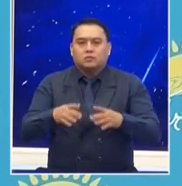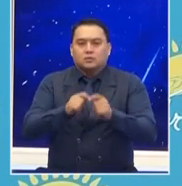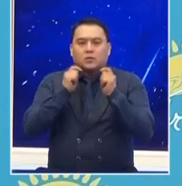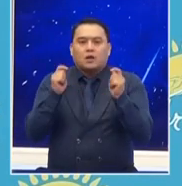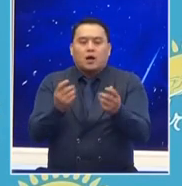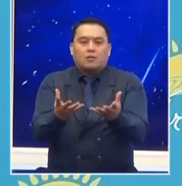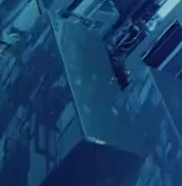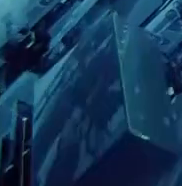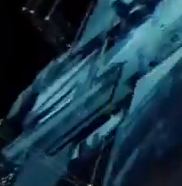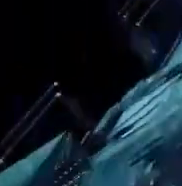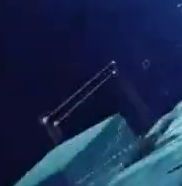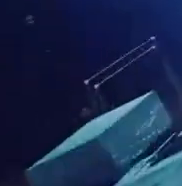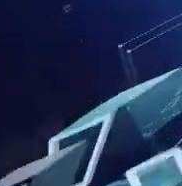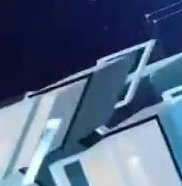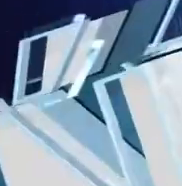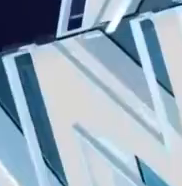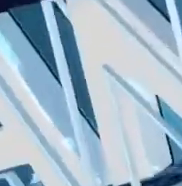қатарына қабылдаймыз.